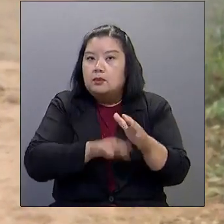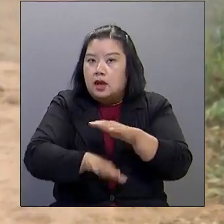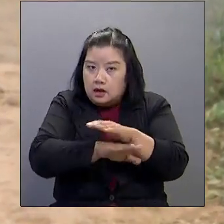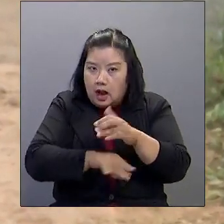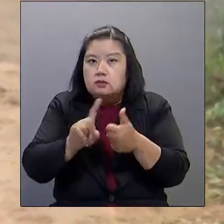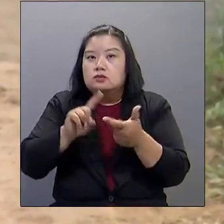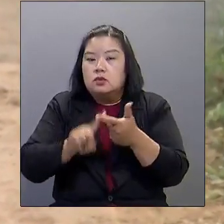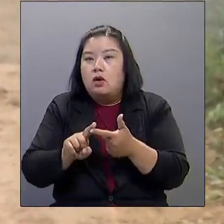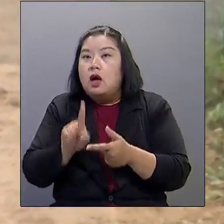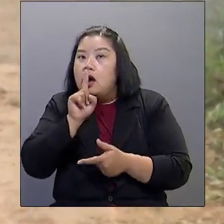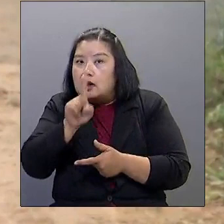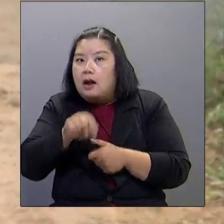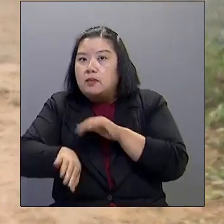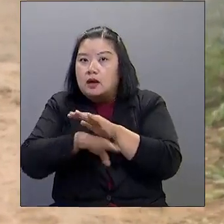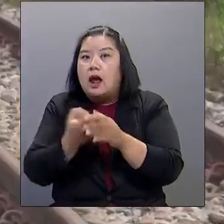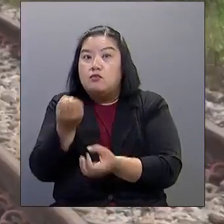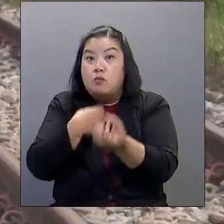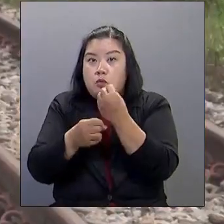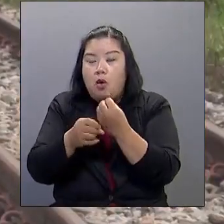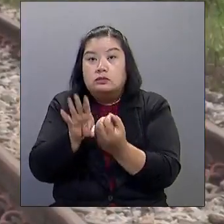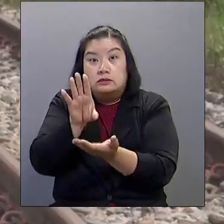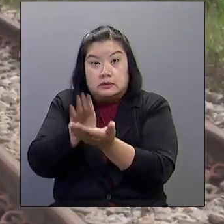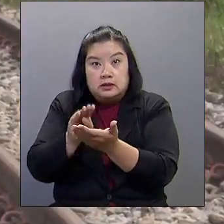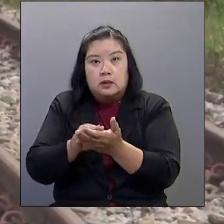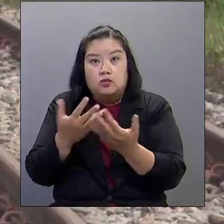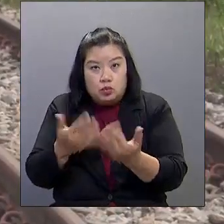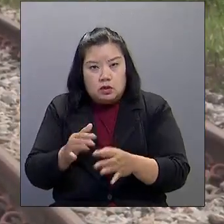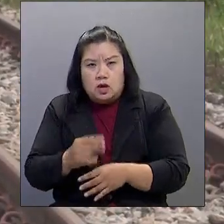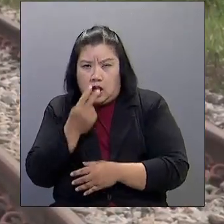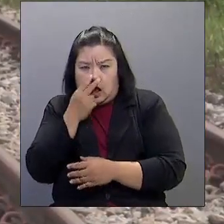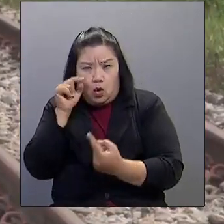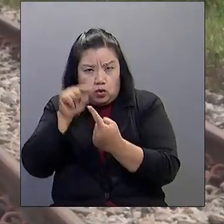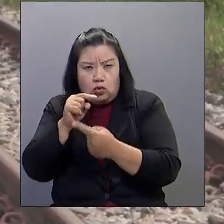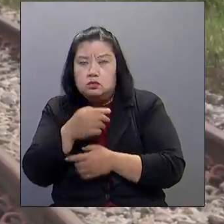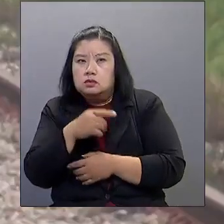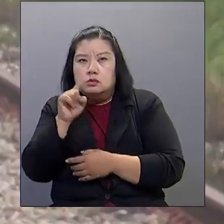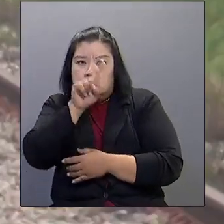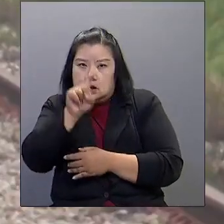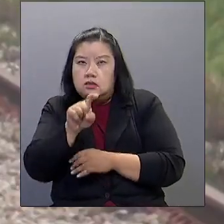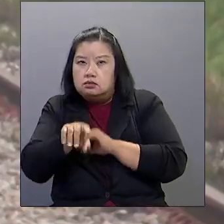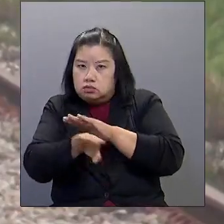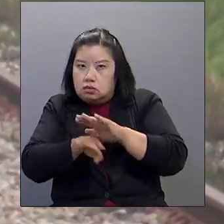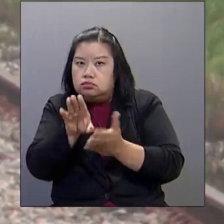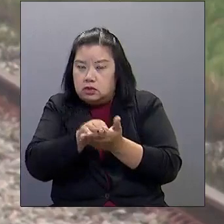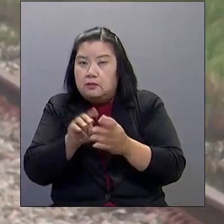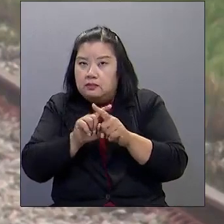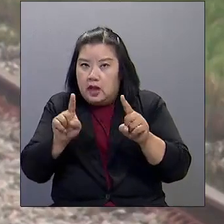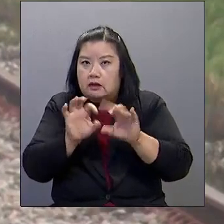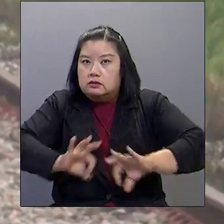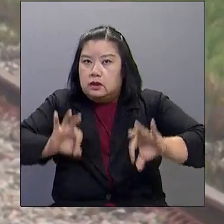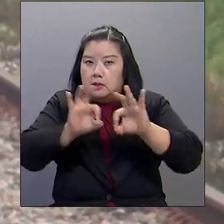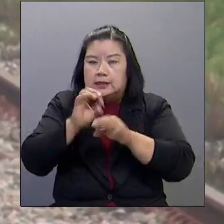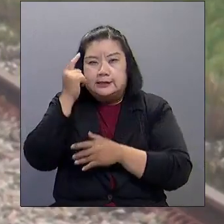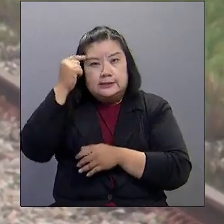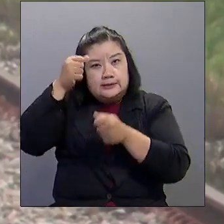คำพยานโดยได้กำหนดกรอบกลุ่มเป้าหมายที่ก่อเหตุในครั้งนี้เอาไว้แล้วนะคะแต่สิ่งที่คงจะเป็นบทเรียนที่สำคัญเ